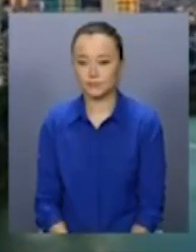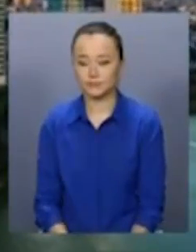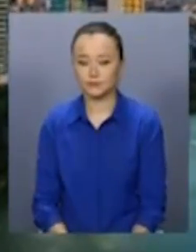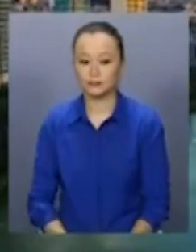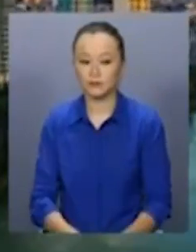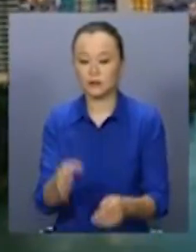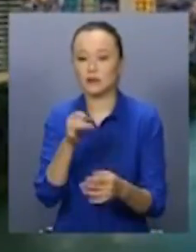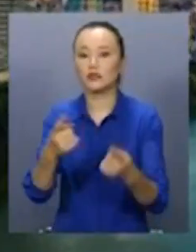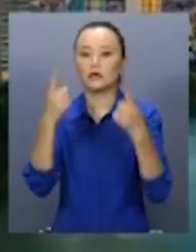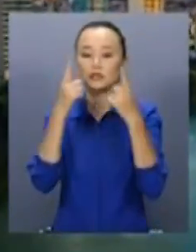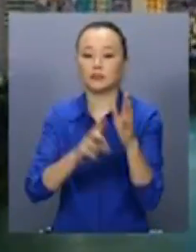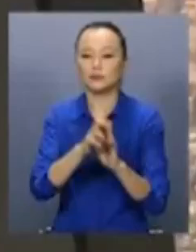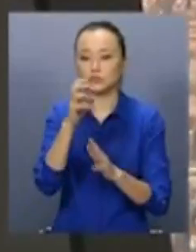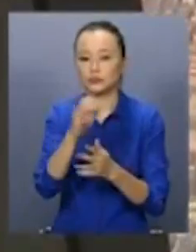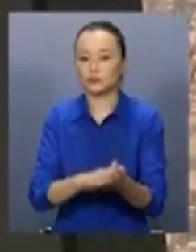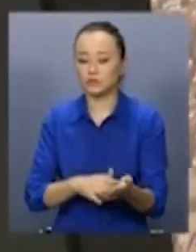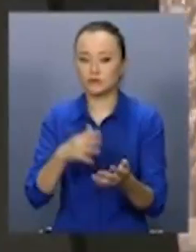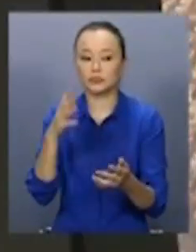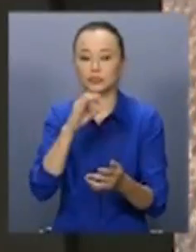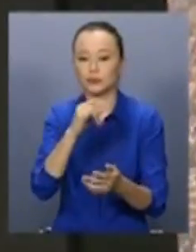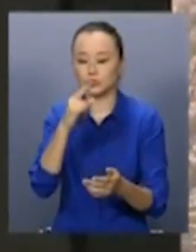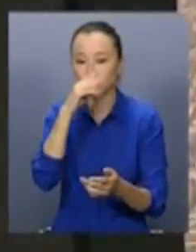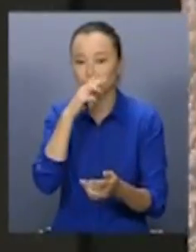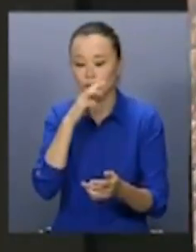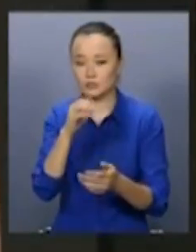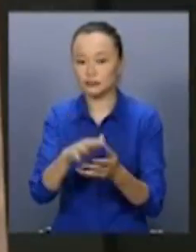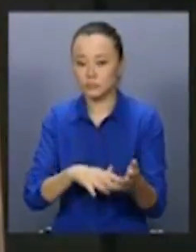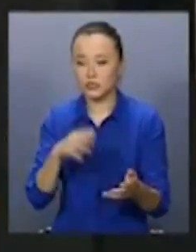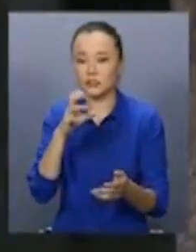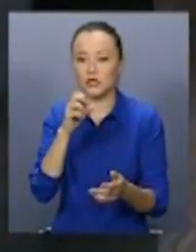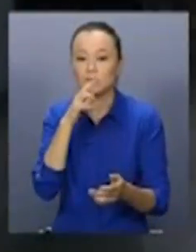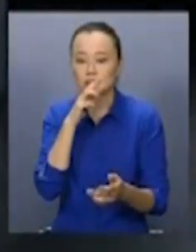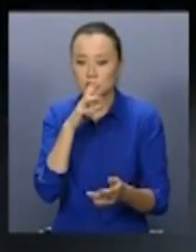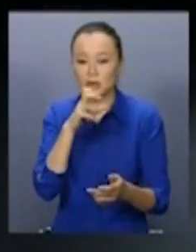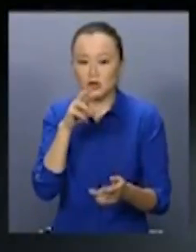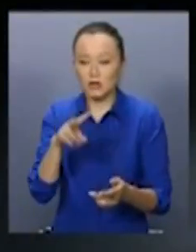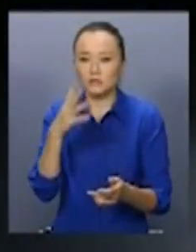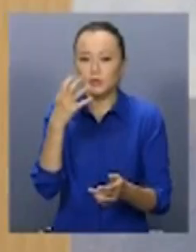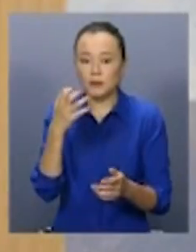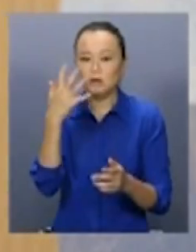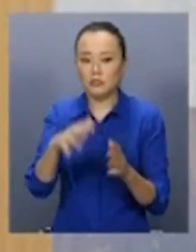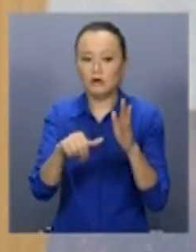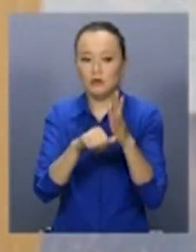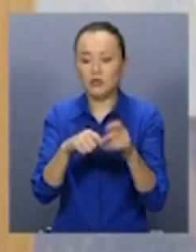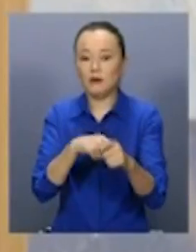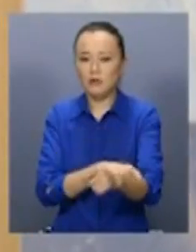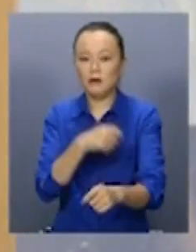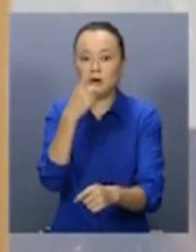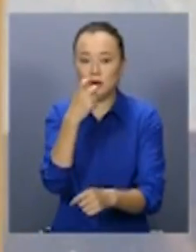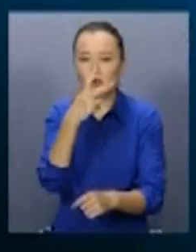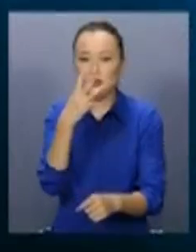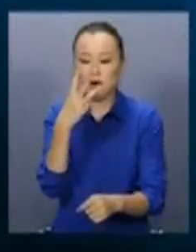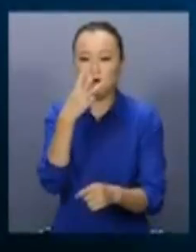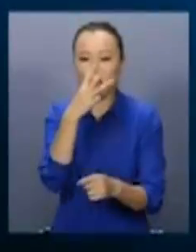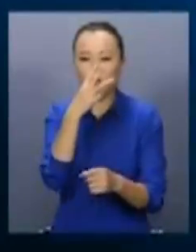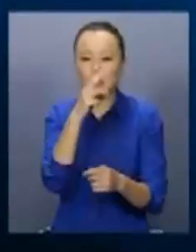Алып ғимараттардың көшін әрі қарай оңтүстік Корея жалғастырады. Сеулде 556 метрлік 123 қабатты Lotte